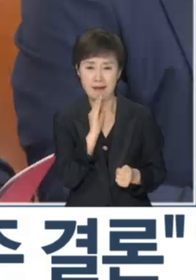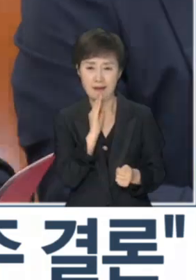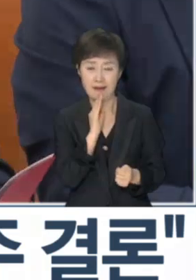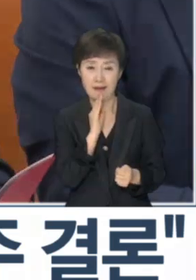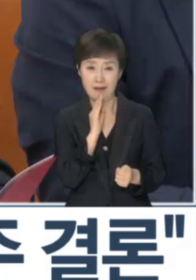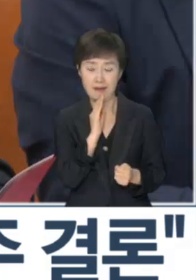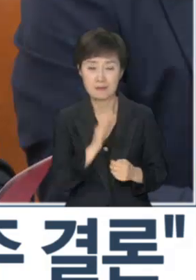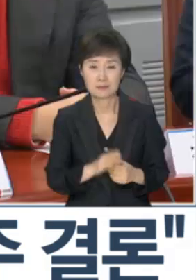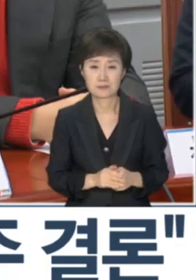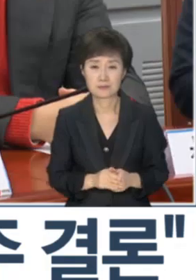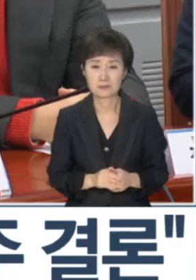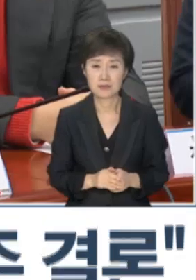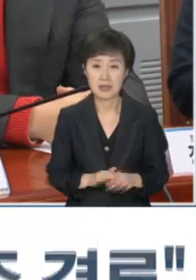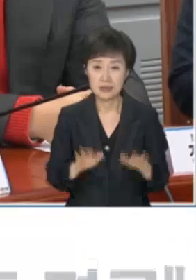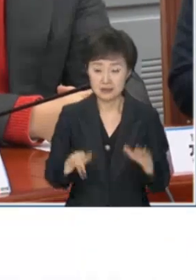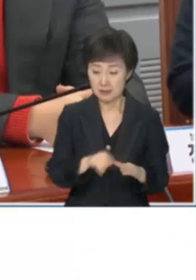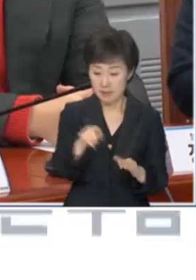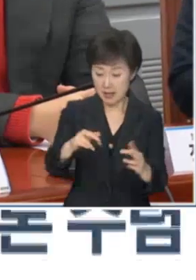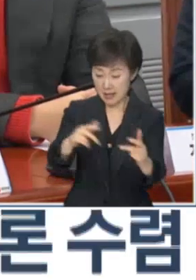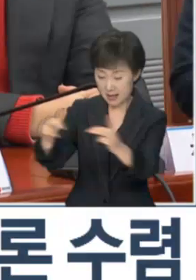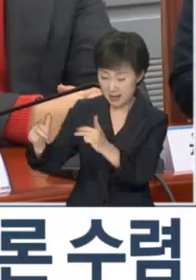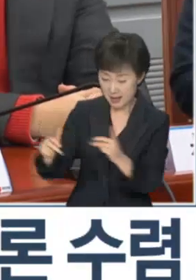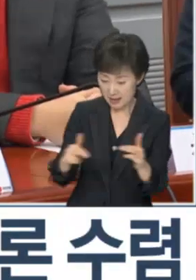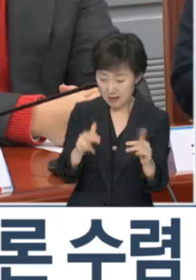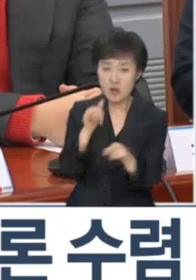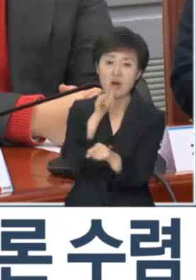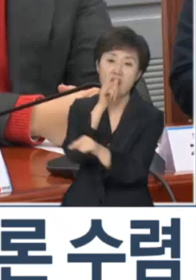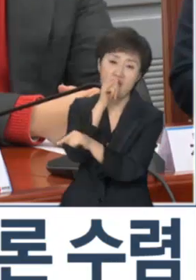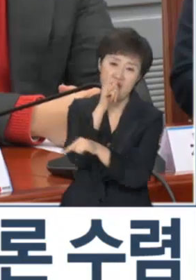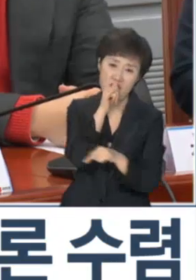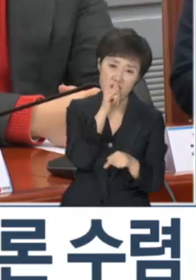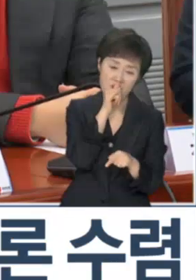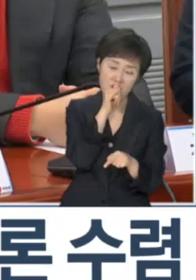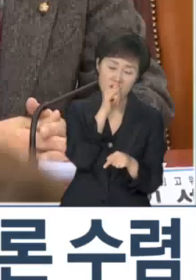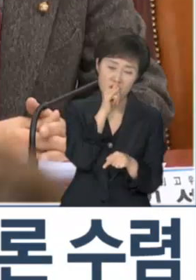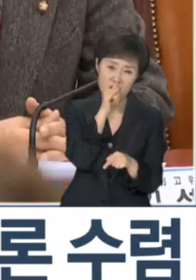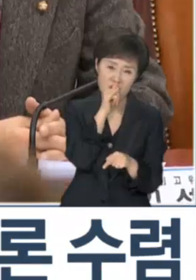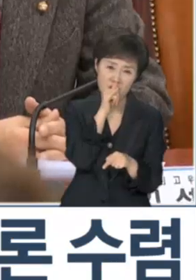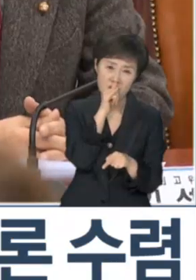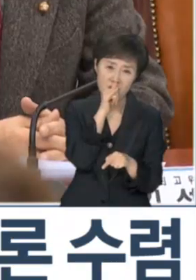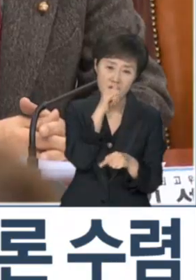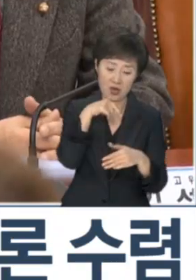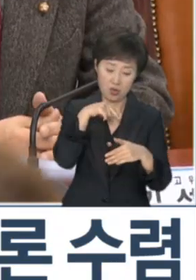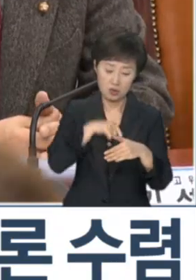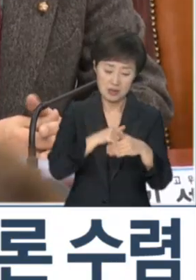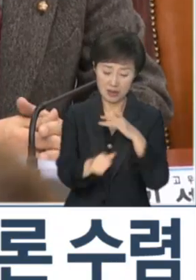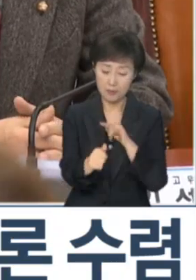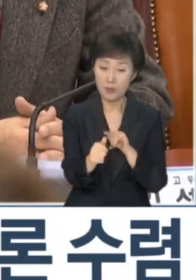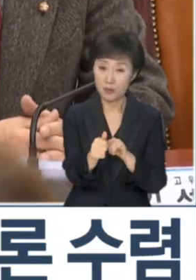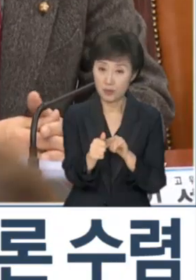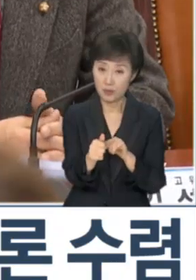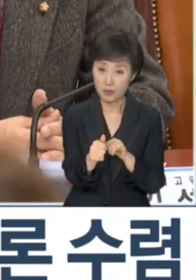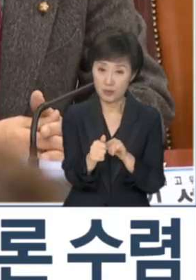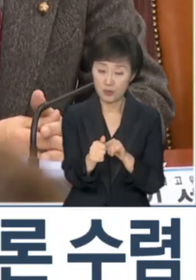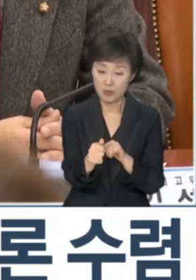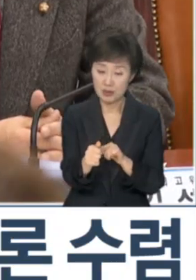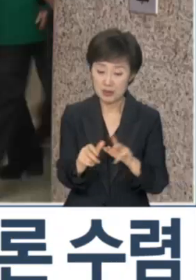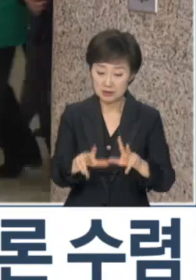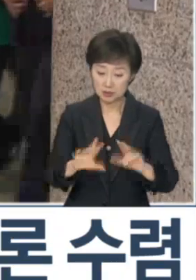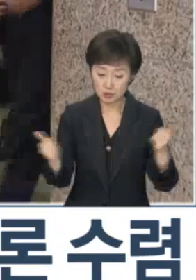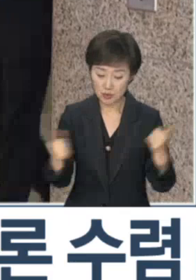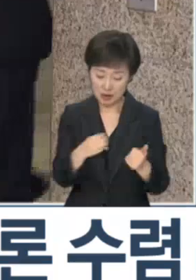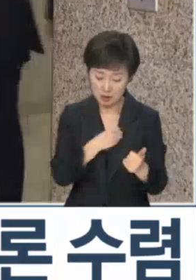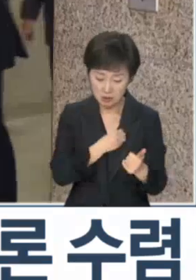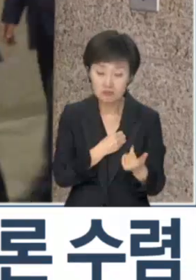크고 그렇기 때문에 지금 난상토론이 이루어지고 있는 것이고 그런 차원에서 윤재욱 원내대표도 현역 의원이기